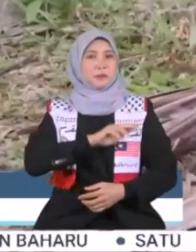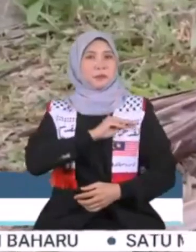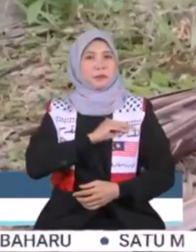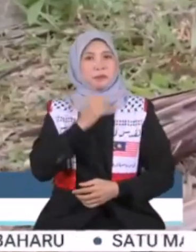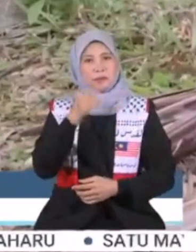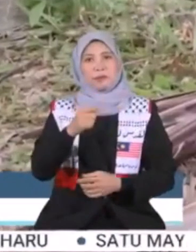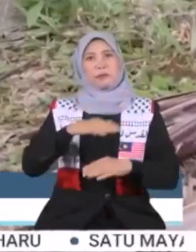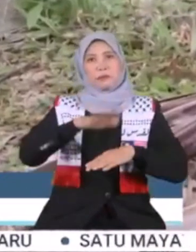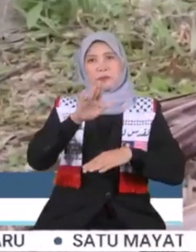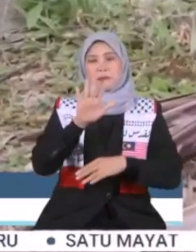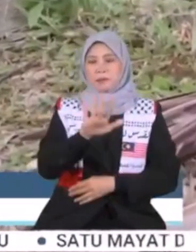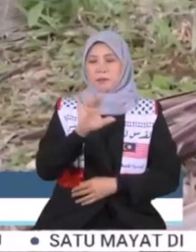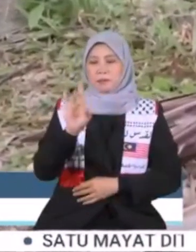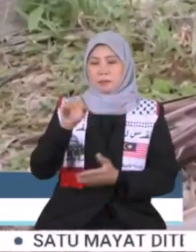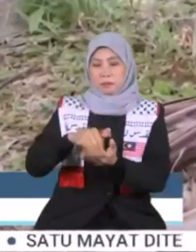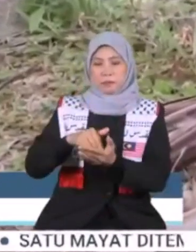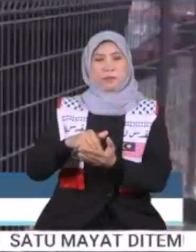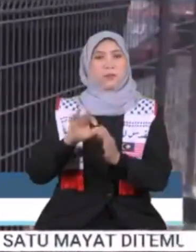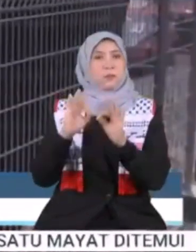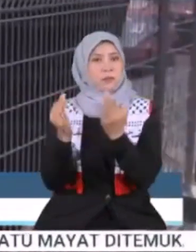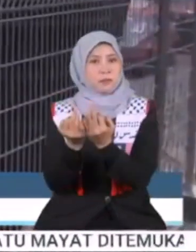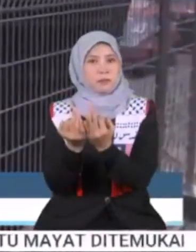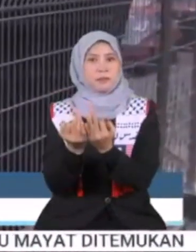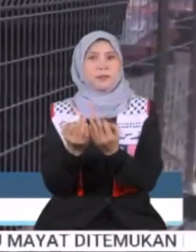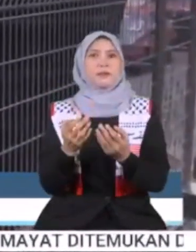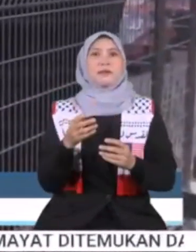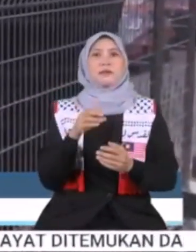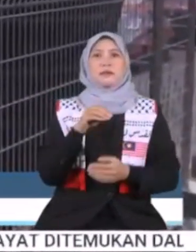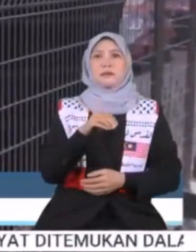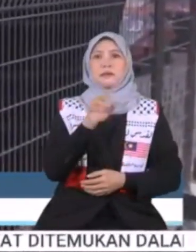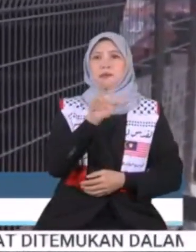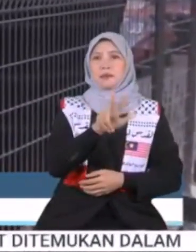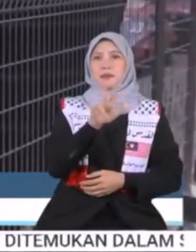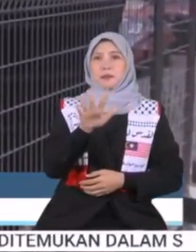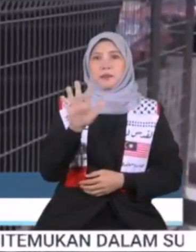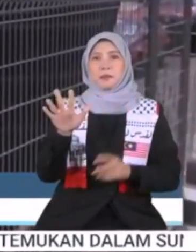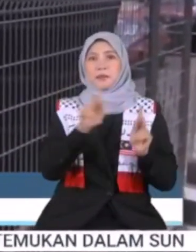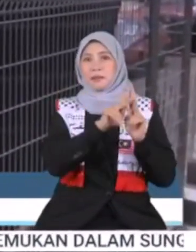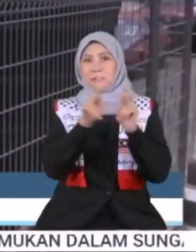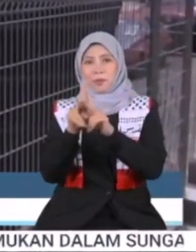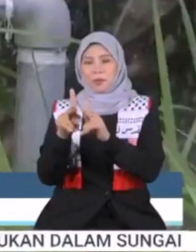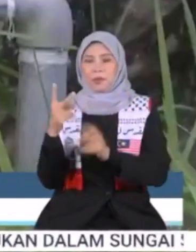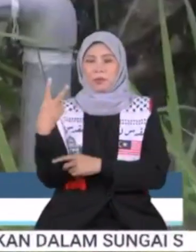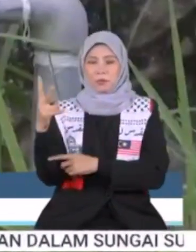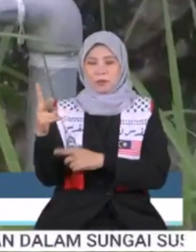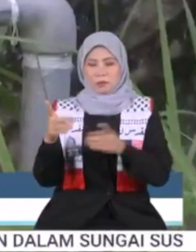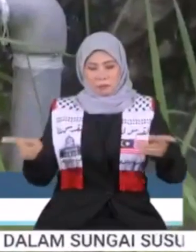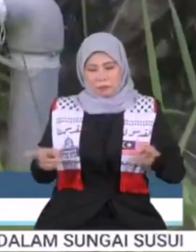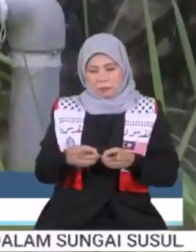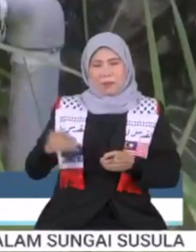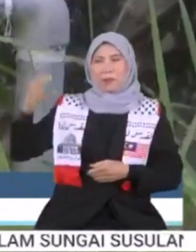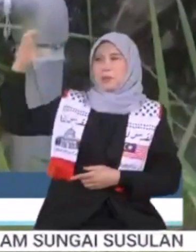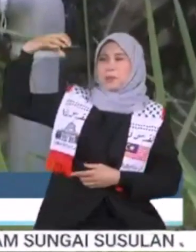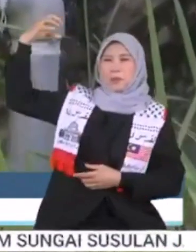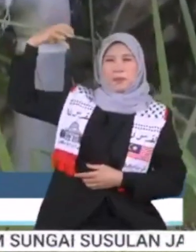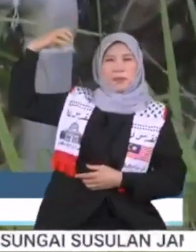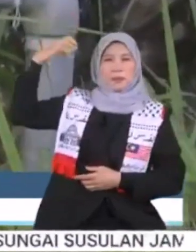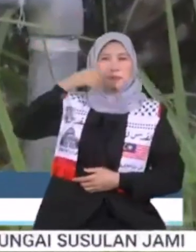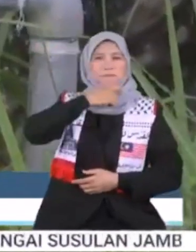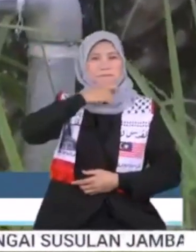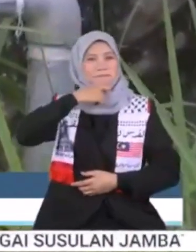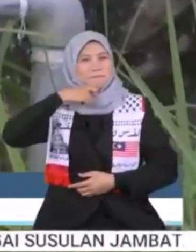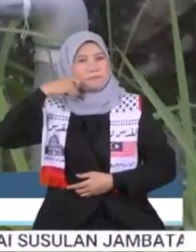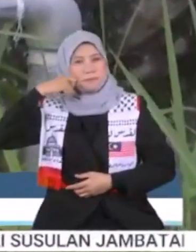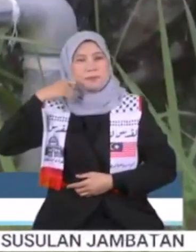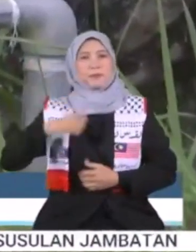lebih 58,000 ketua isi rumah di 355 Kampung Dalam 12 daerah terjejas cuaca panas dan kemarau di